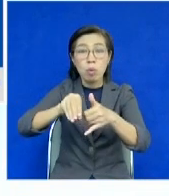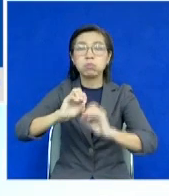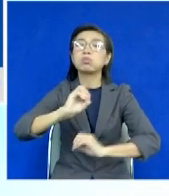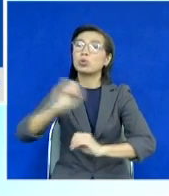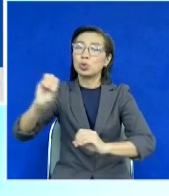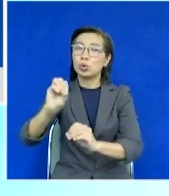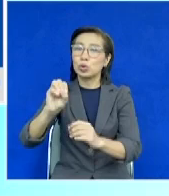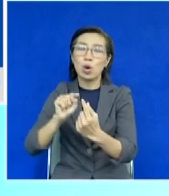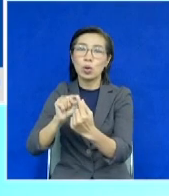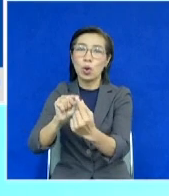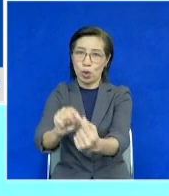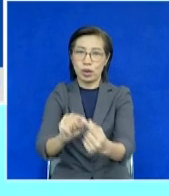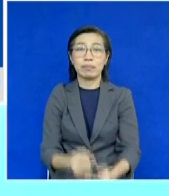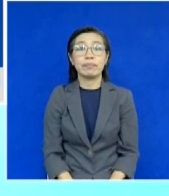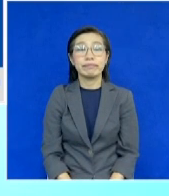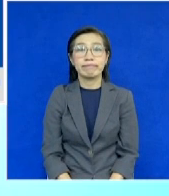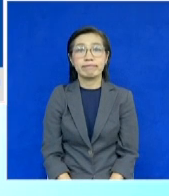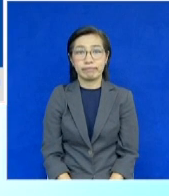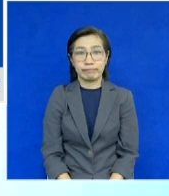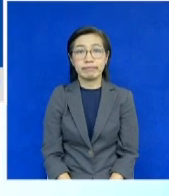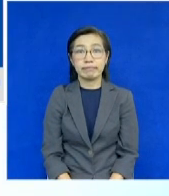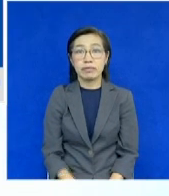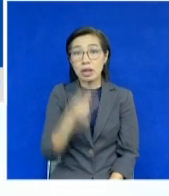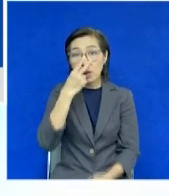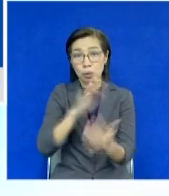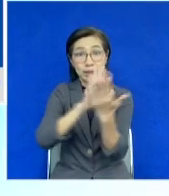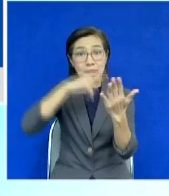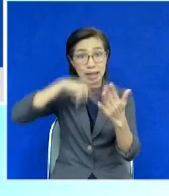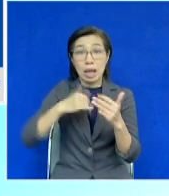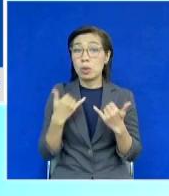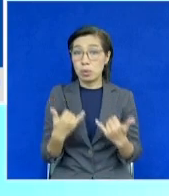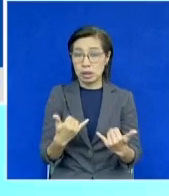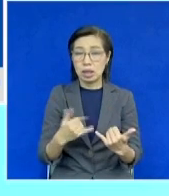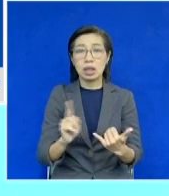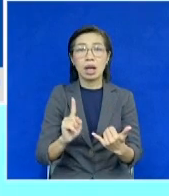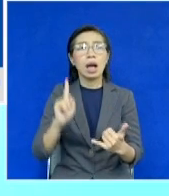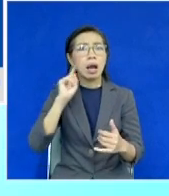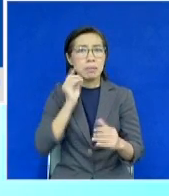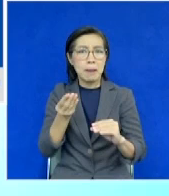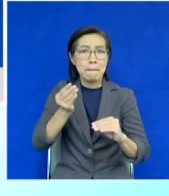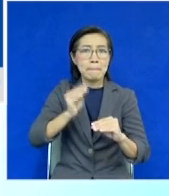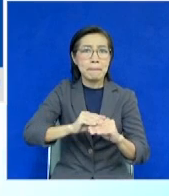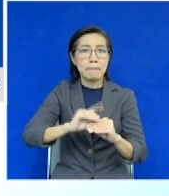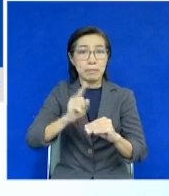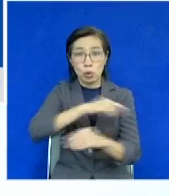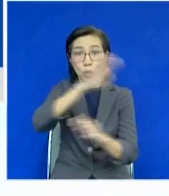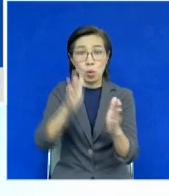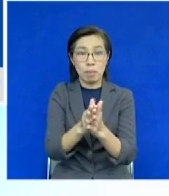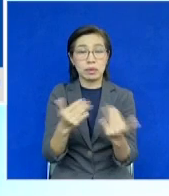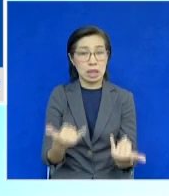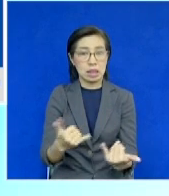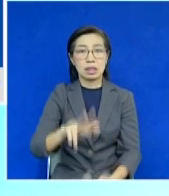นื่องนะคะสำหรับสถานการณ์ภาพรวมในประเทศไทยในวันนี้ค่ะมีจำนวนผู้ป่วยยืนยันสะสมทั้งสิ้น